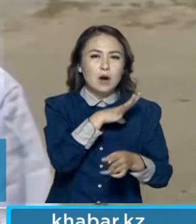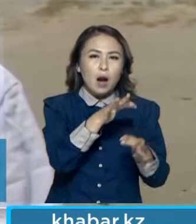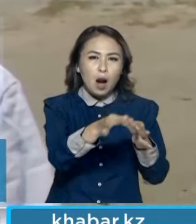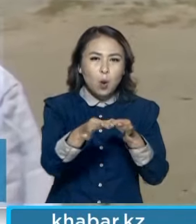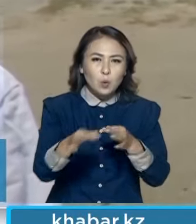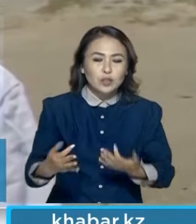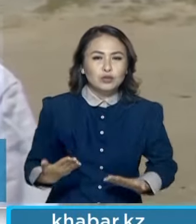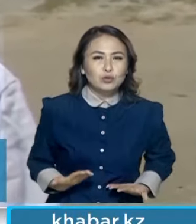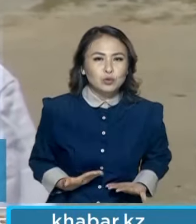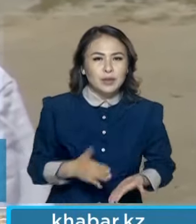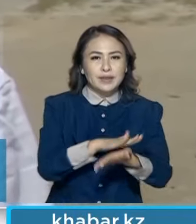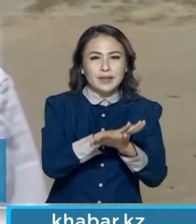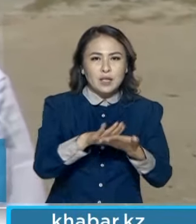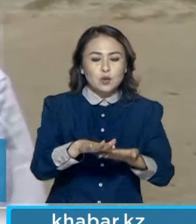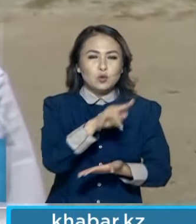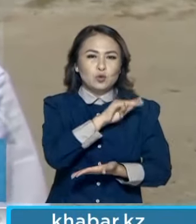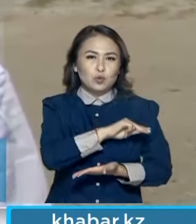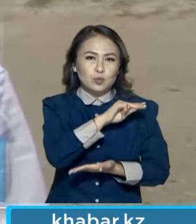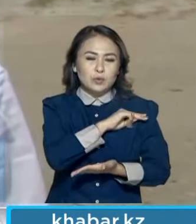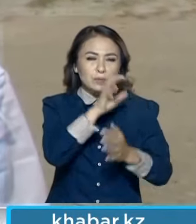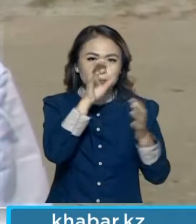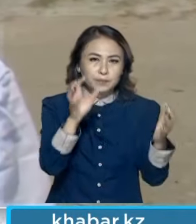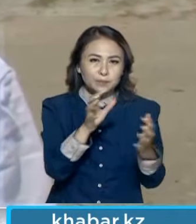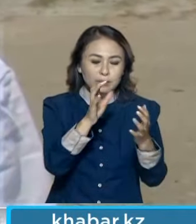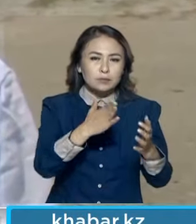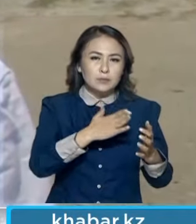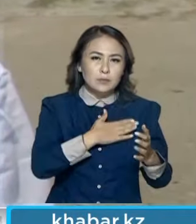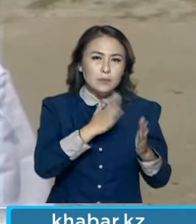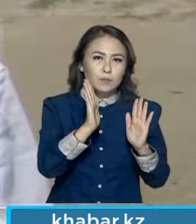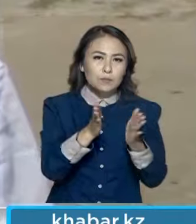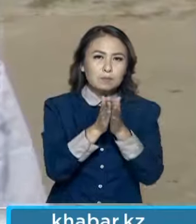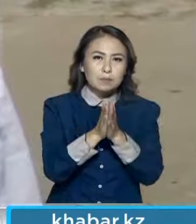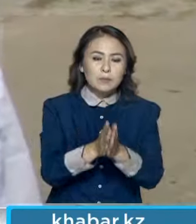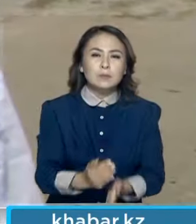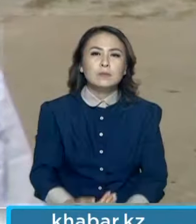тұрғындарына тазалау жұмыстарын таза ұстауға біз кішкене сұранамыз.